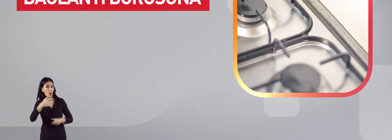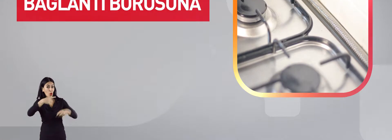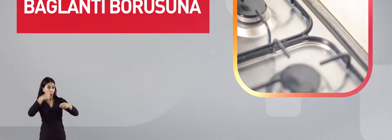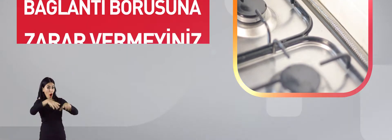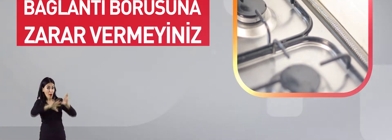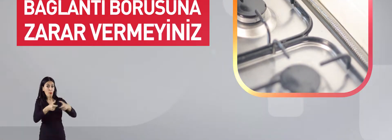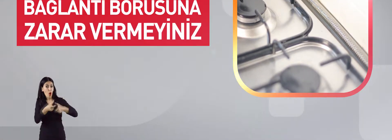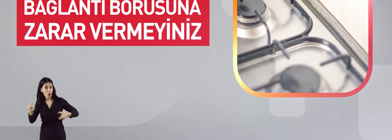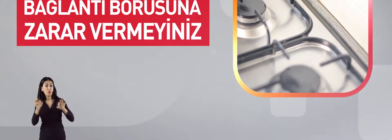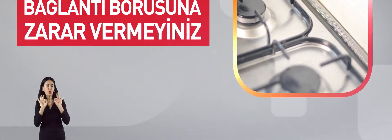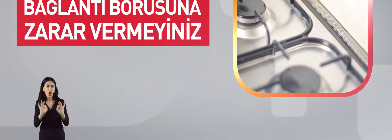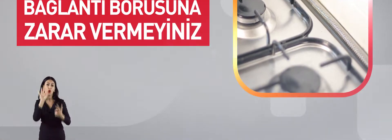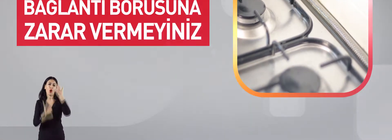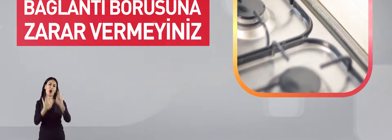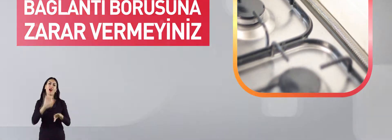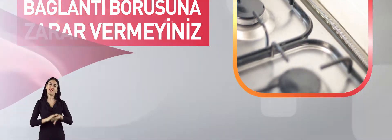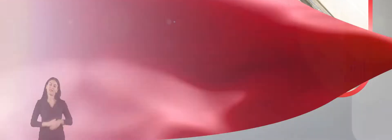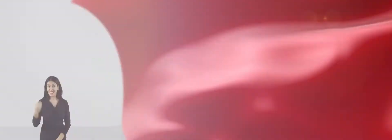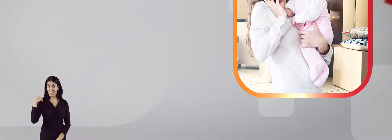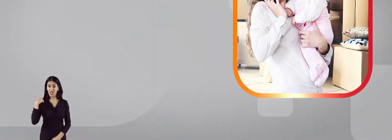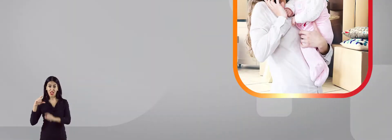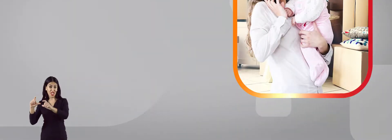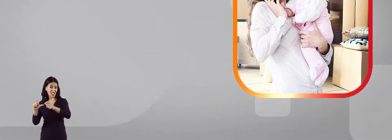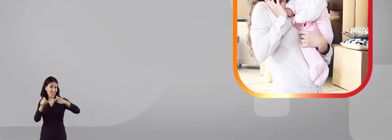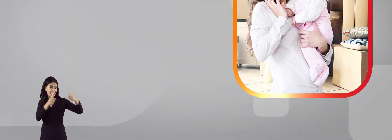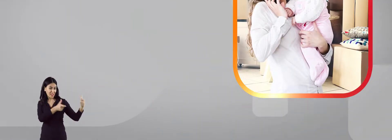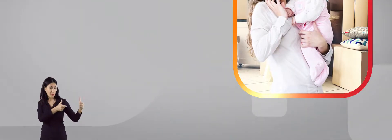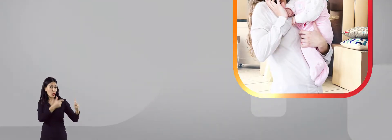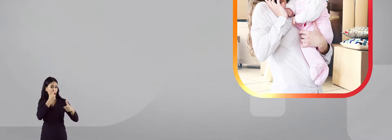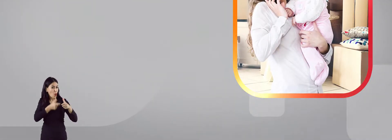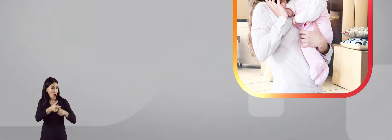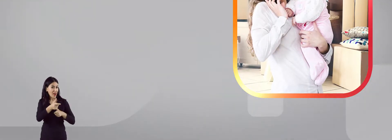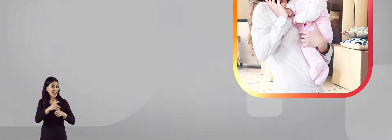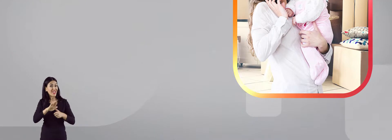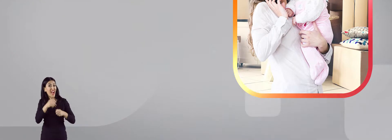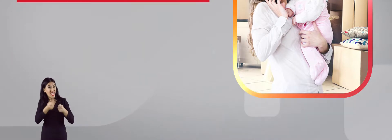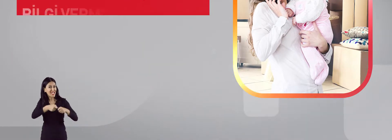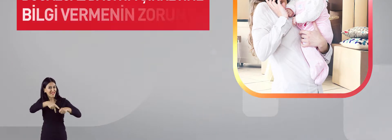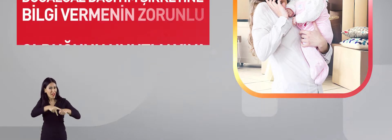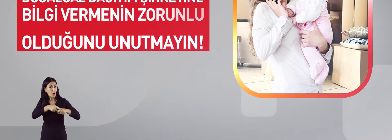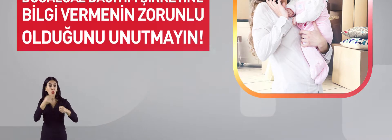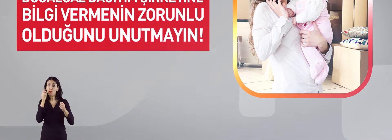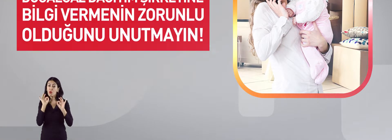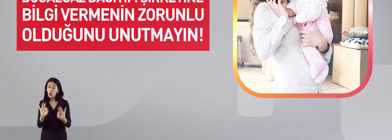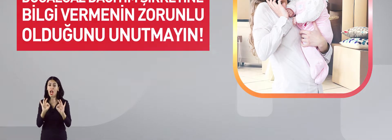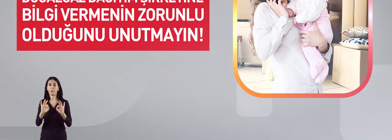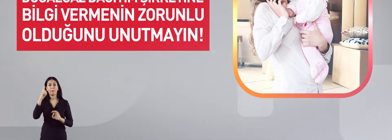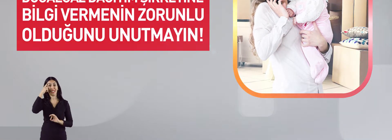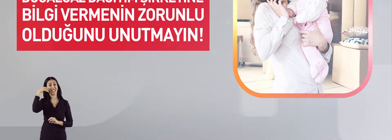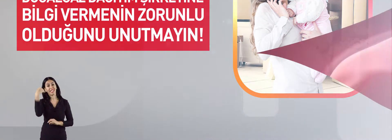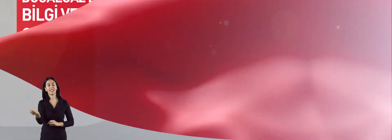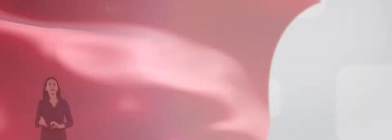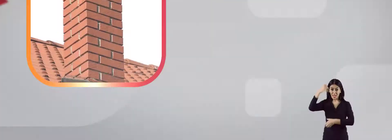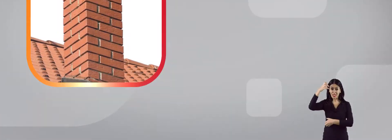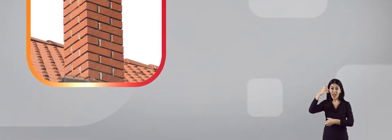temizlerken bağlantı borusuna zarar vermez. Yeni taşınıldığında doğalgaz dağıtım şirketini mutlaka